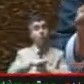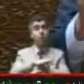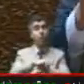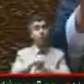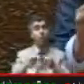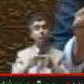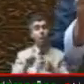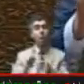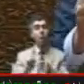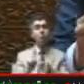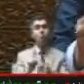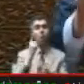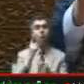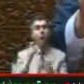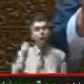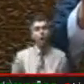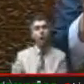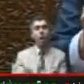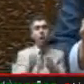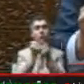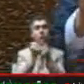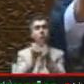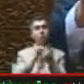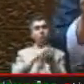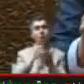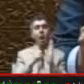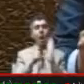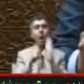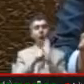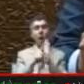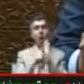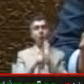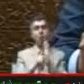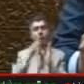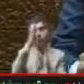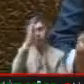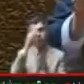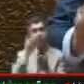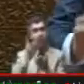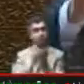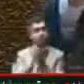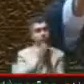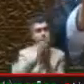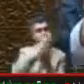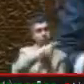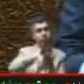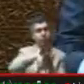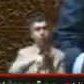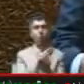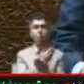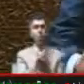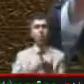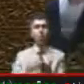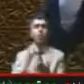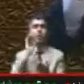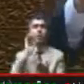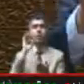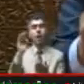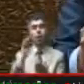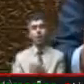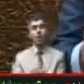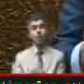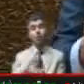الأداة الوحيدة والأساسية لتنفيذ السياسات العمومية، وهي في يد الحكومة.